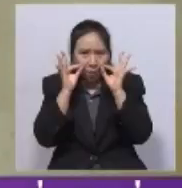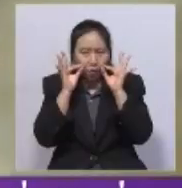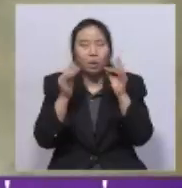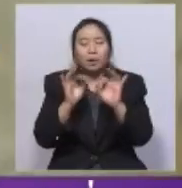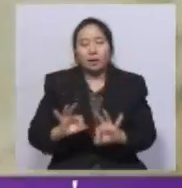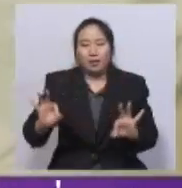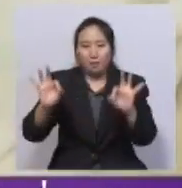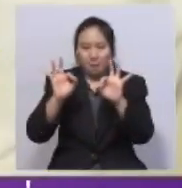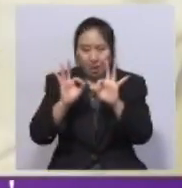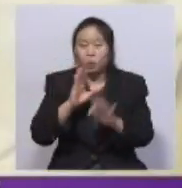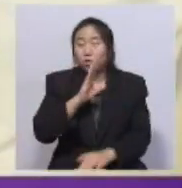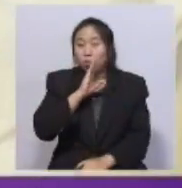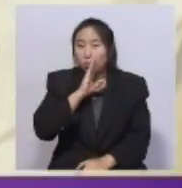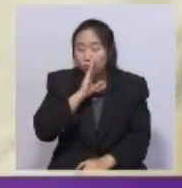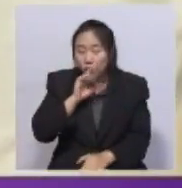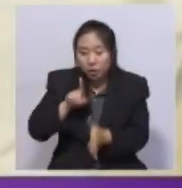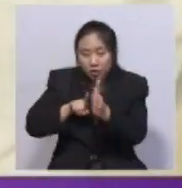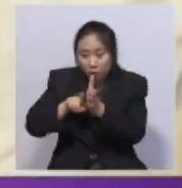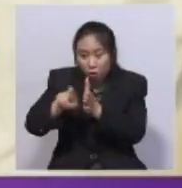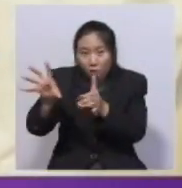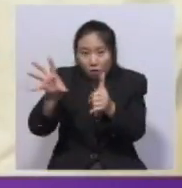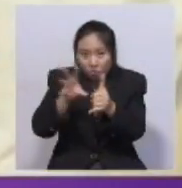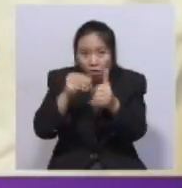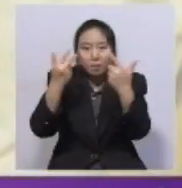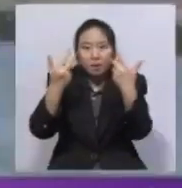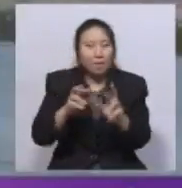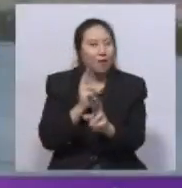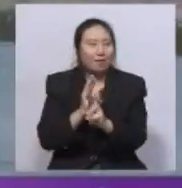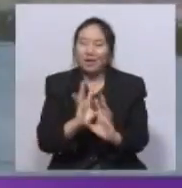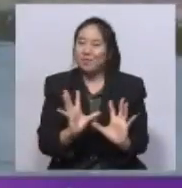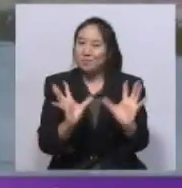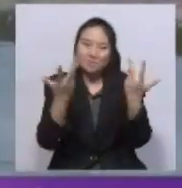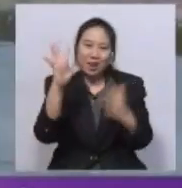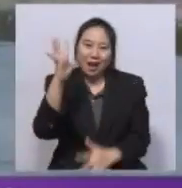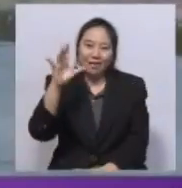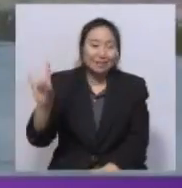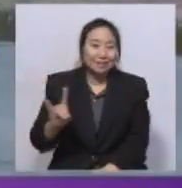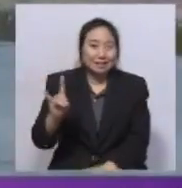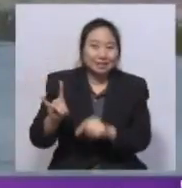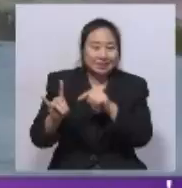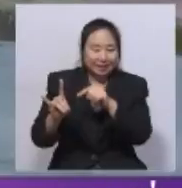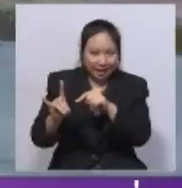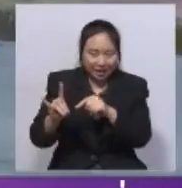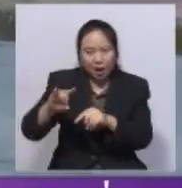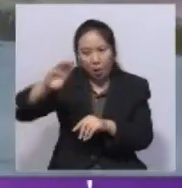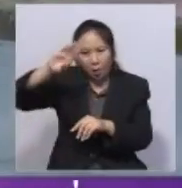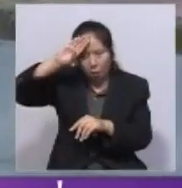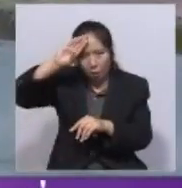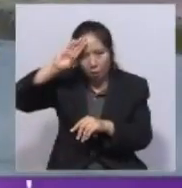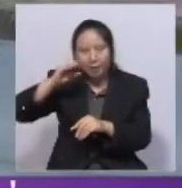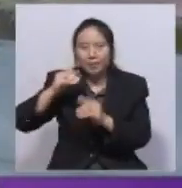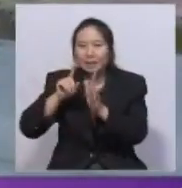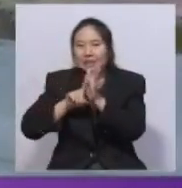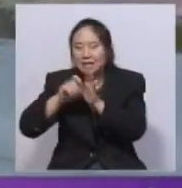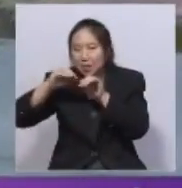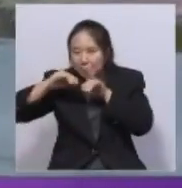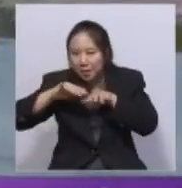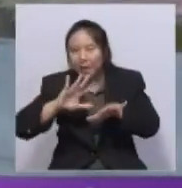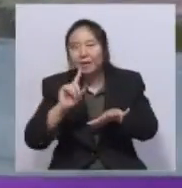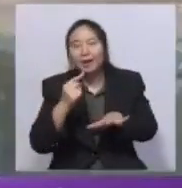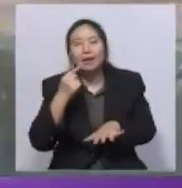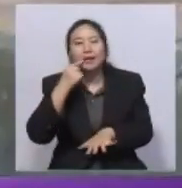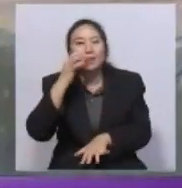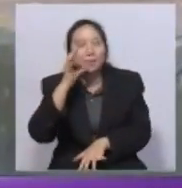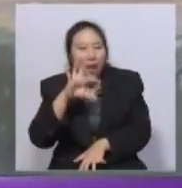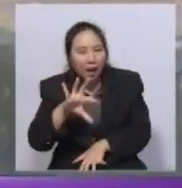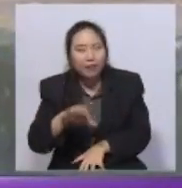ำคัญโรคนี้เมื่อเป็นแล้วรักษาไม่หายสัตว์ที่ป่วยโรคพิษสุนัขบ้าสามารถแพร่เชื้อทางน้ำลายเชื้อจะเข้าสู่ร่างกาย